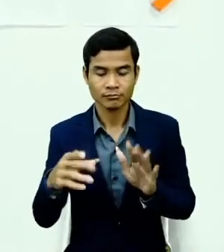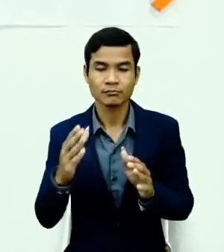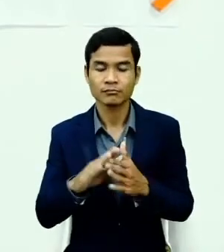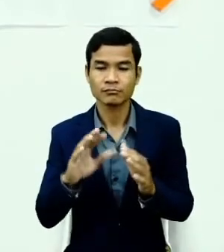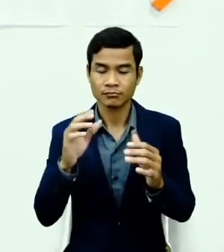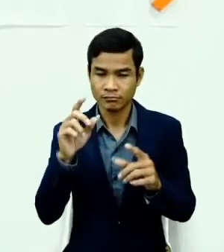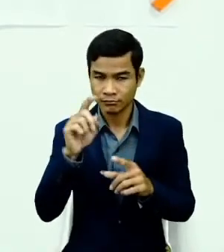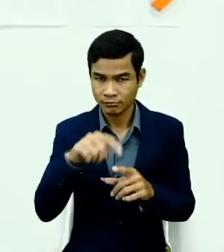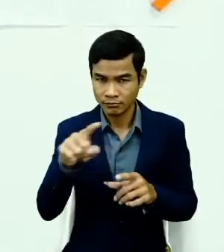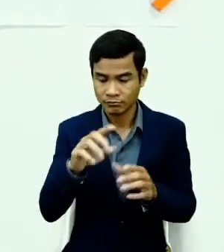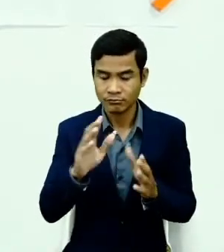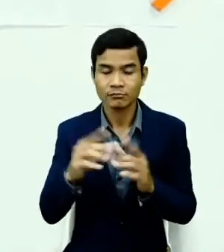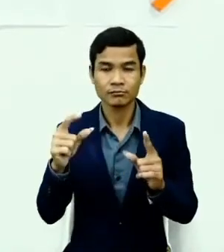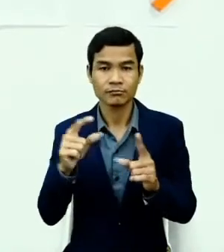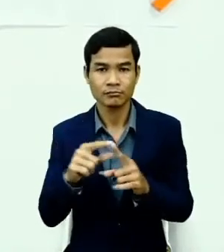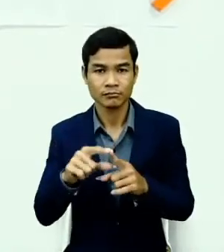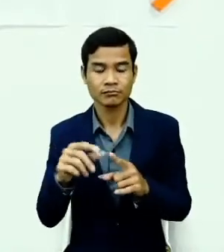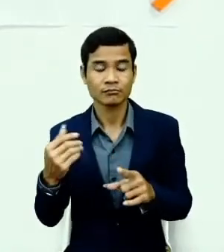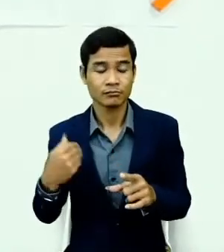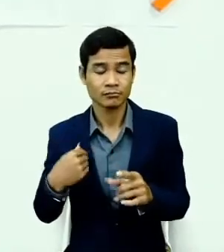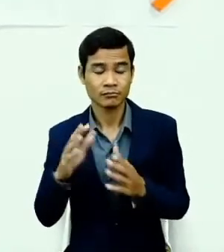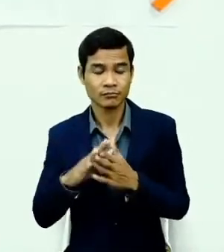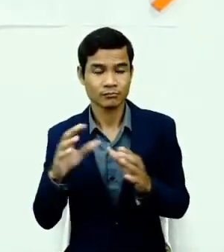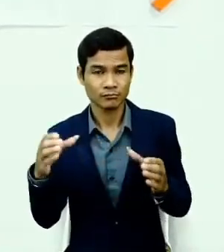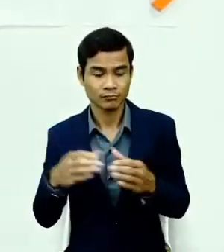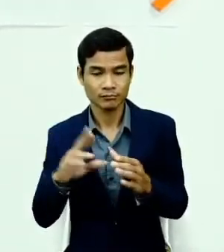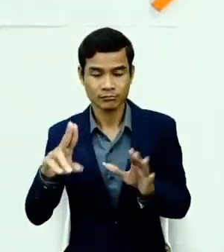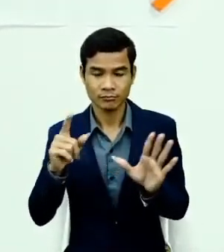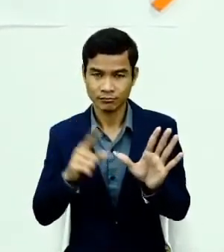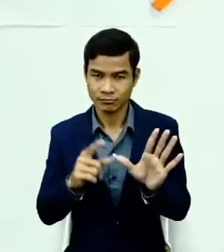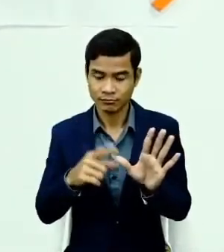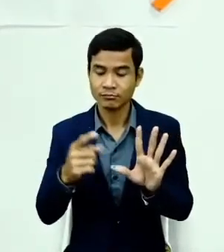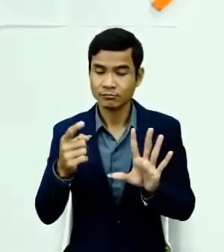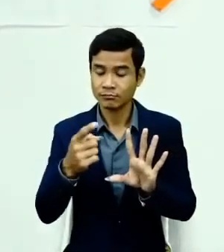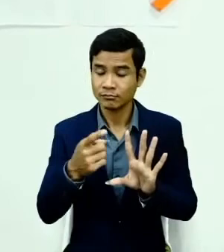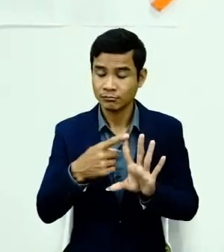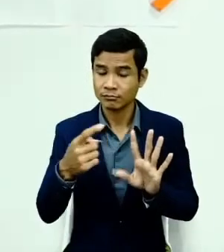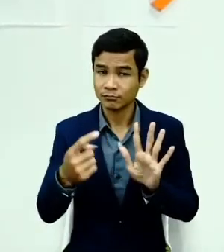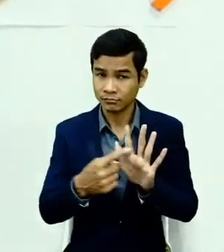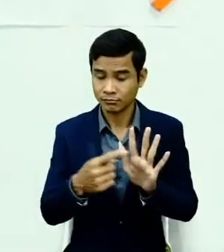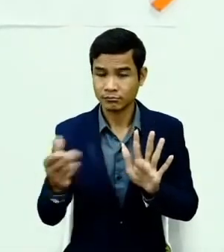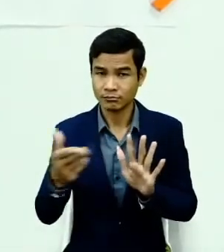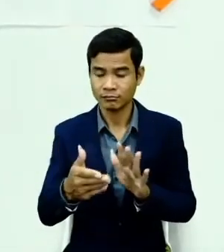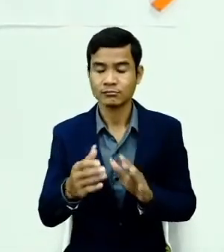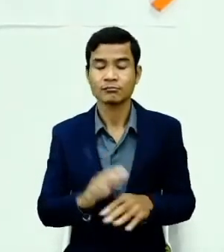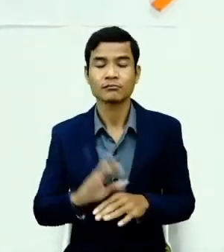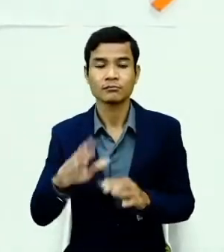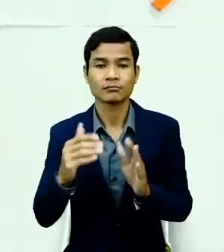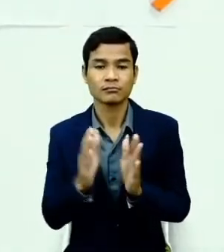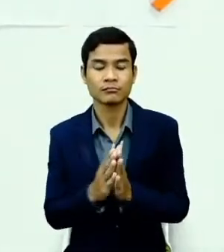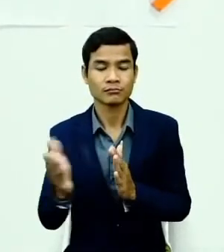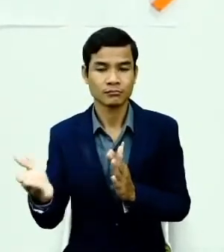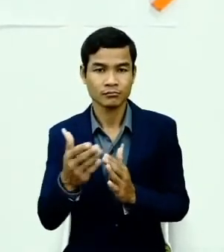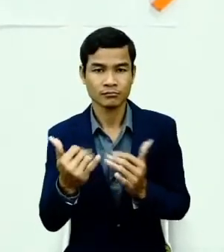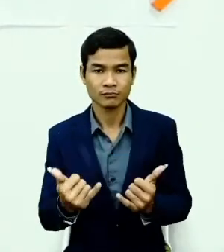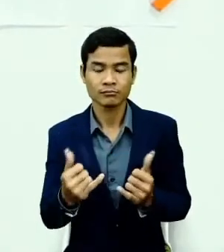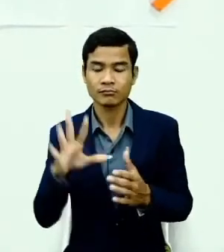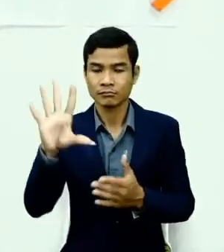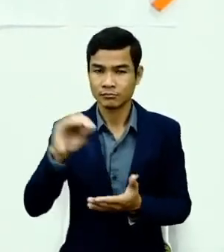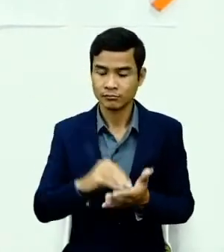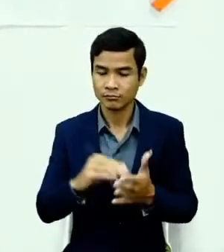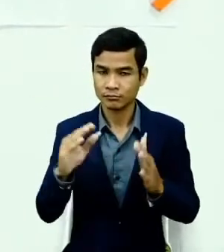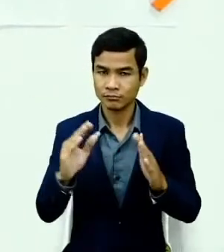លើពាក្យដែលមានជញ្ជនាពួកអោផ្សំជាមួយនឹងស្រអីនិងស្រអឺចាឥឡូវត្រៀមខ្លួនចំឡងកិច្ច